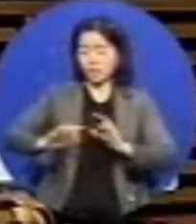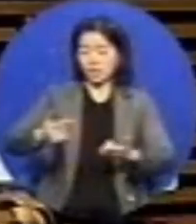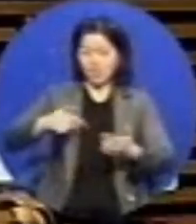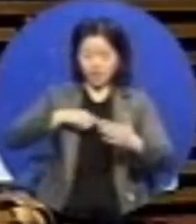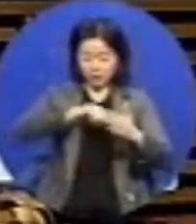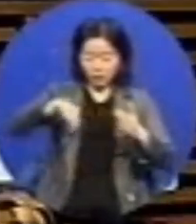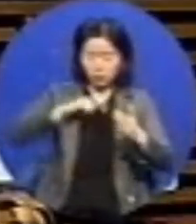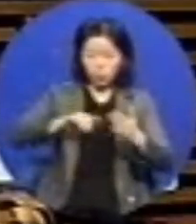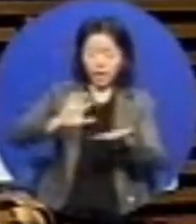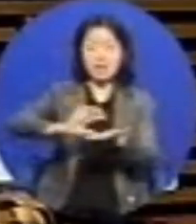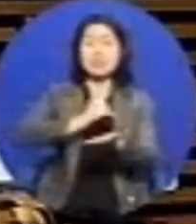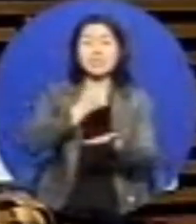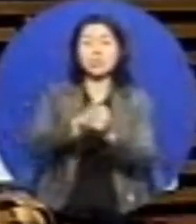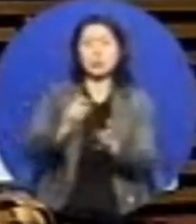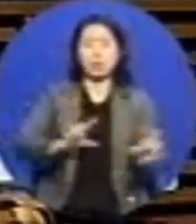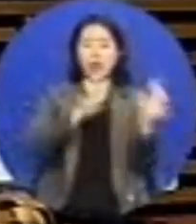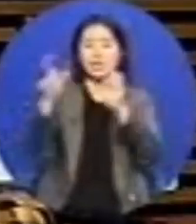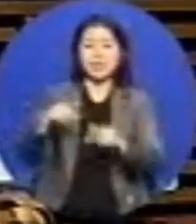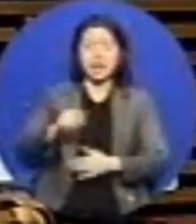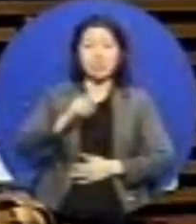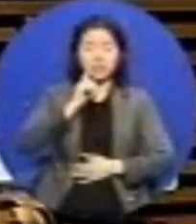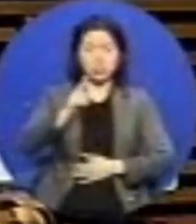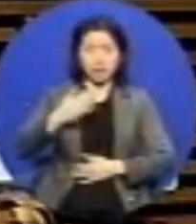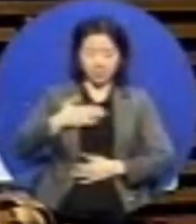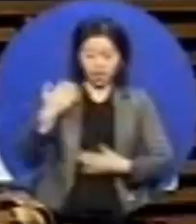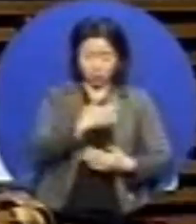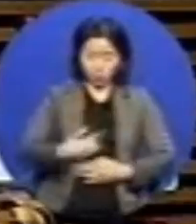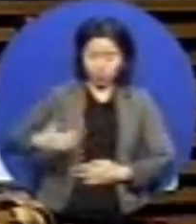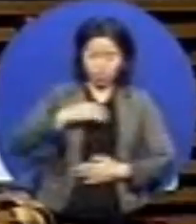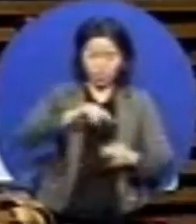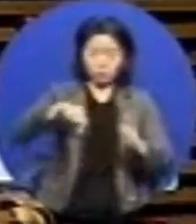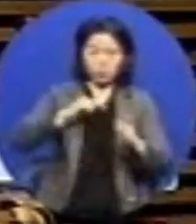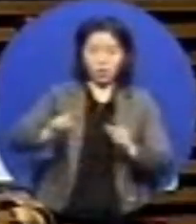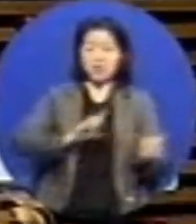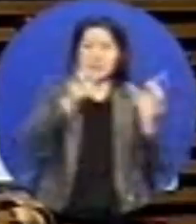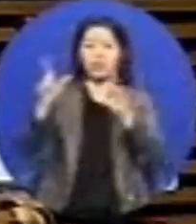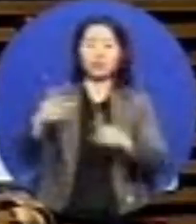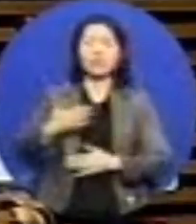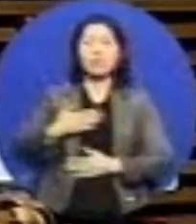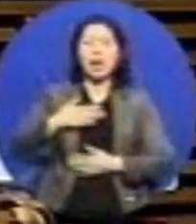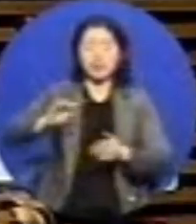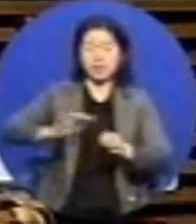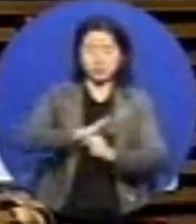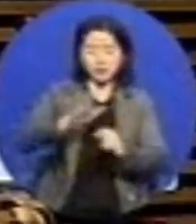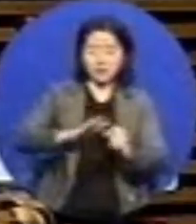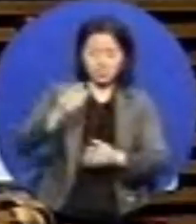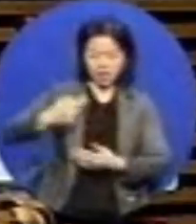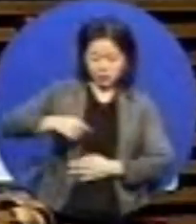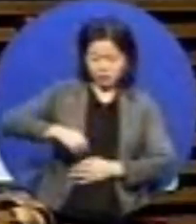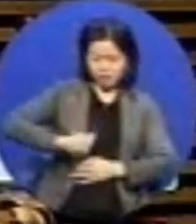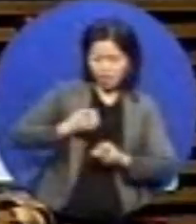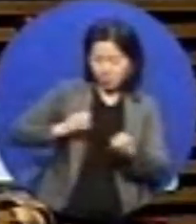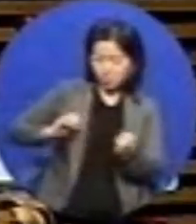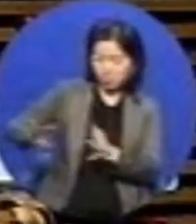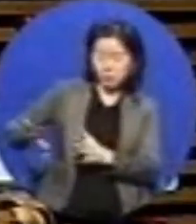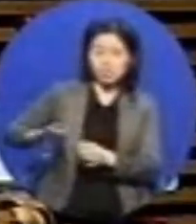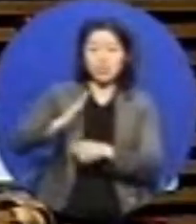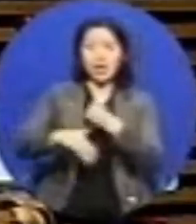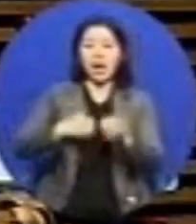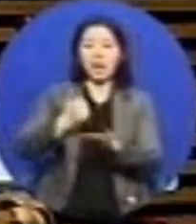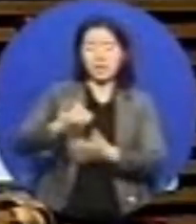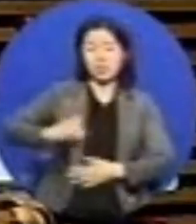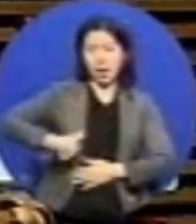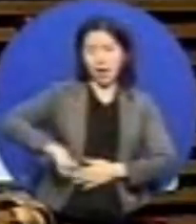거예요 이제 내가 육체 가운데 사는 것은 나를 사랑하사 자기 몸을 버리신 하나님의 아들을 믿는